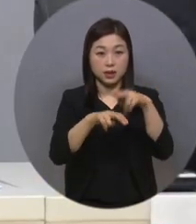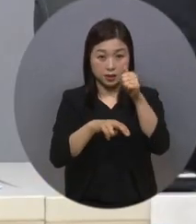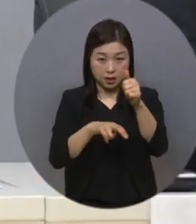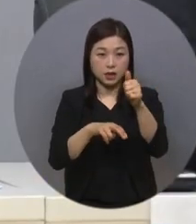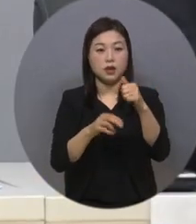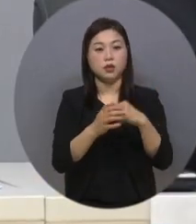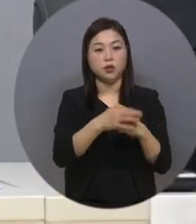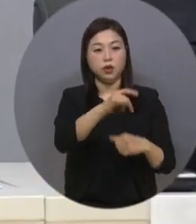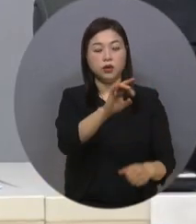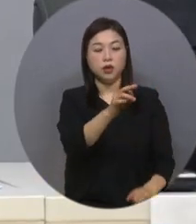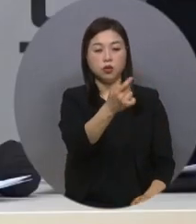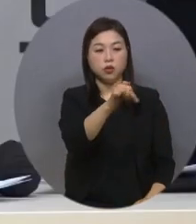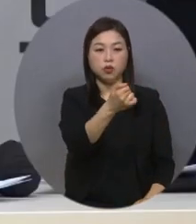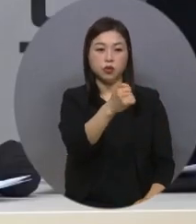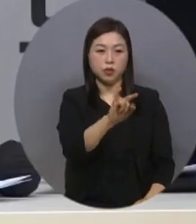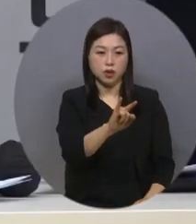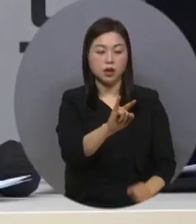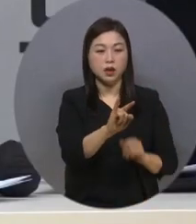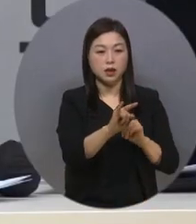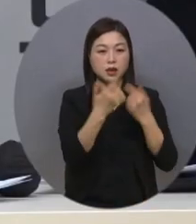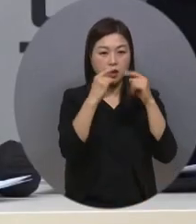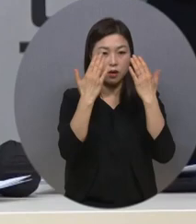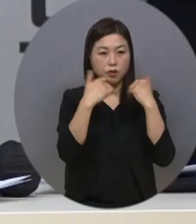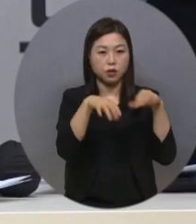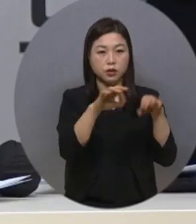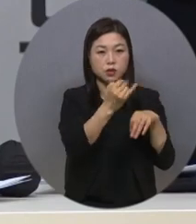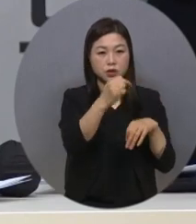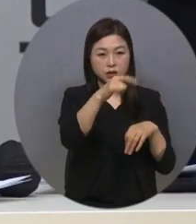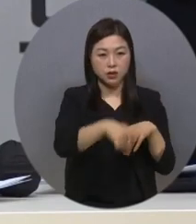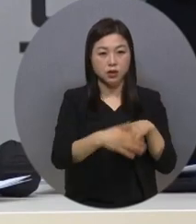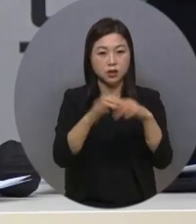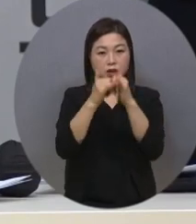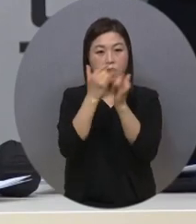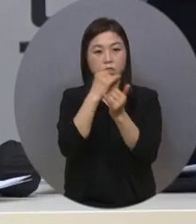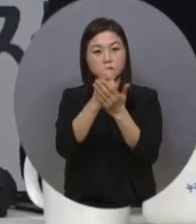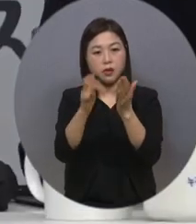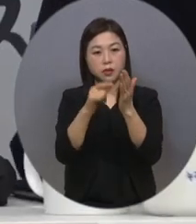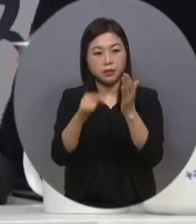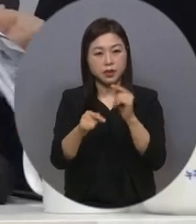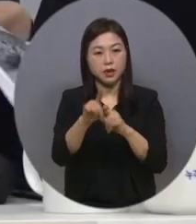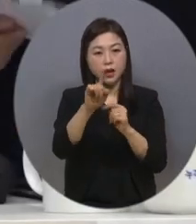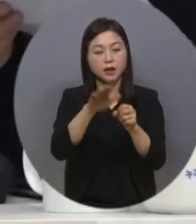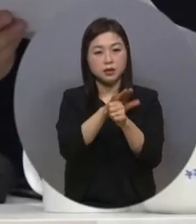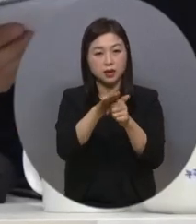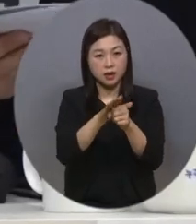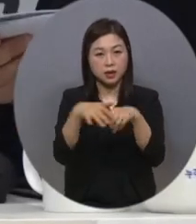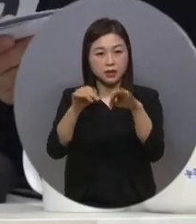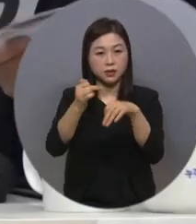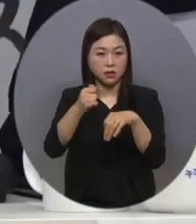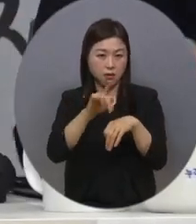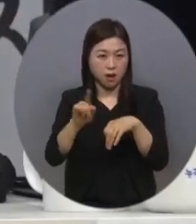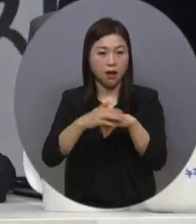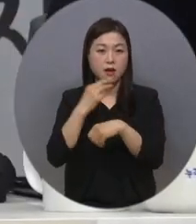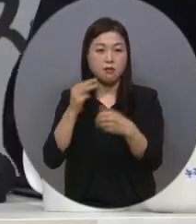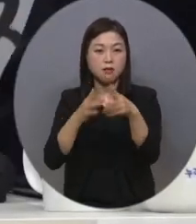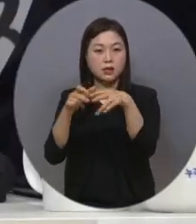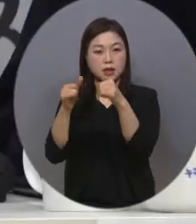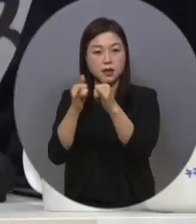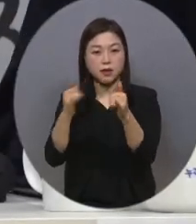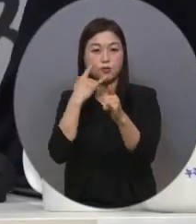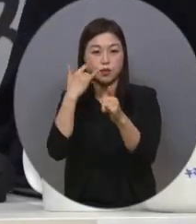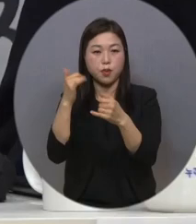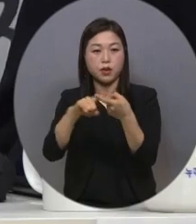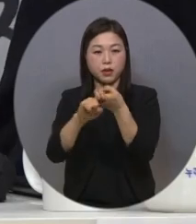성공회대학교 김용득 교수, 사회복지법인 한사랑의 김정아 사무국장, 경기장애인부모연대 김미범